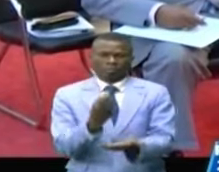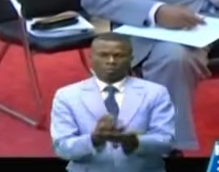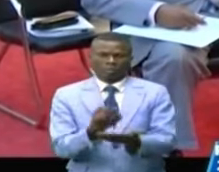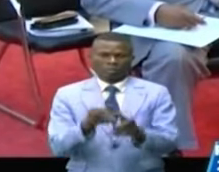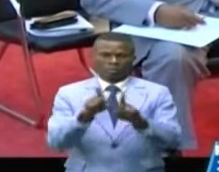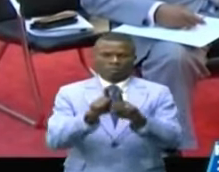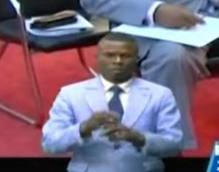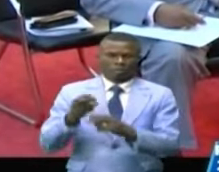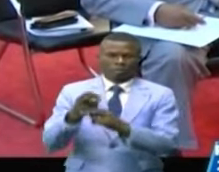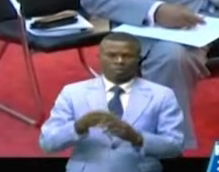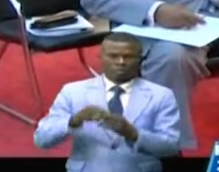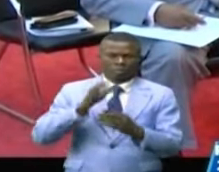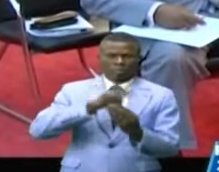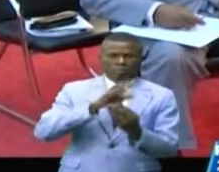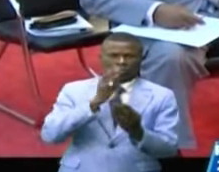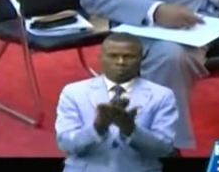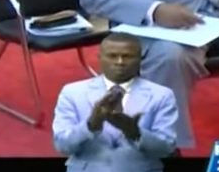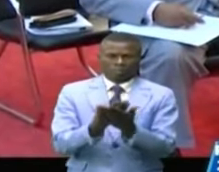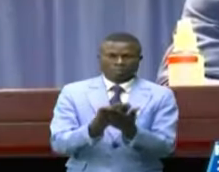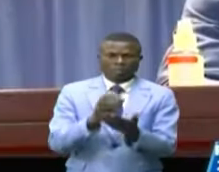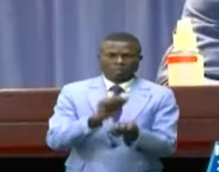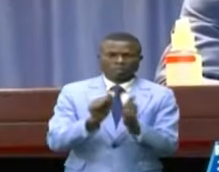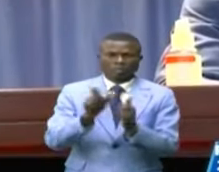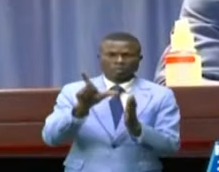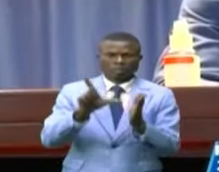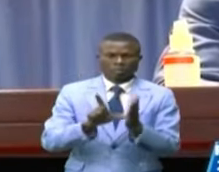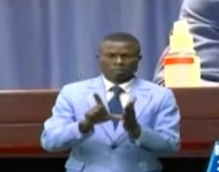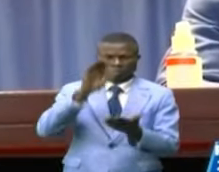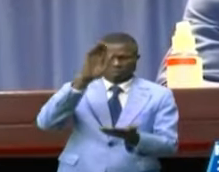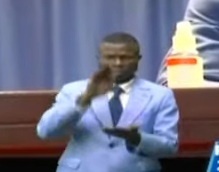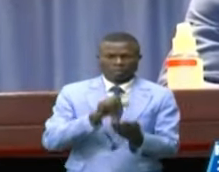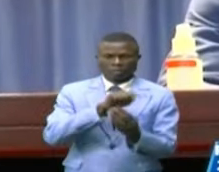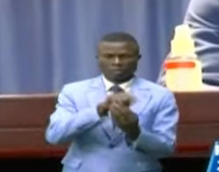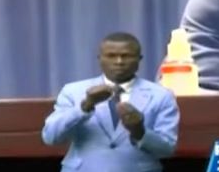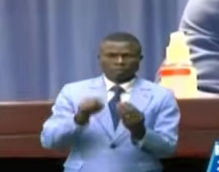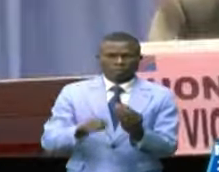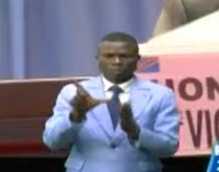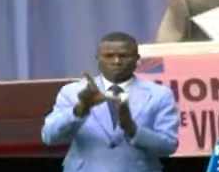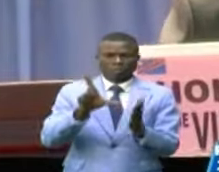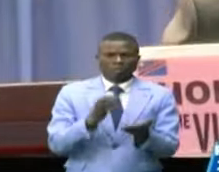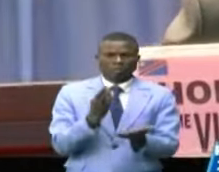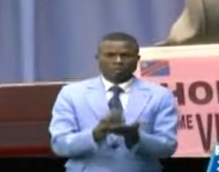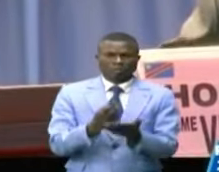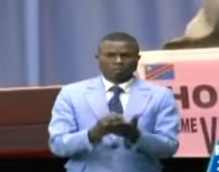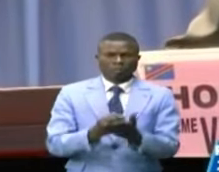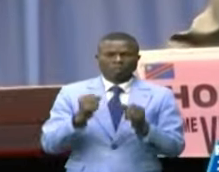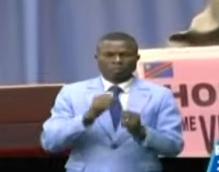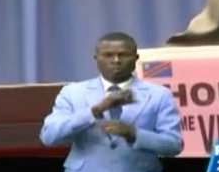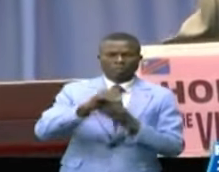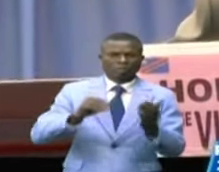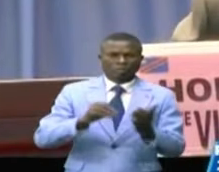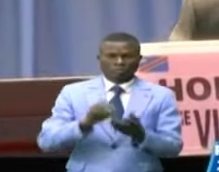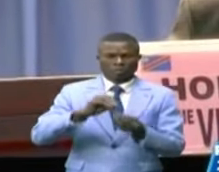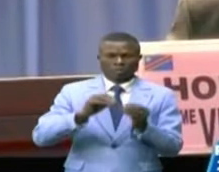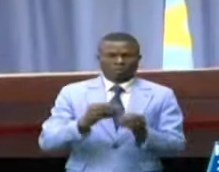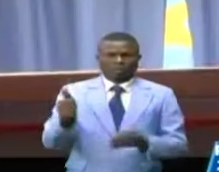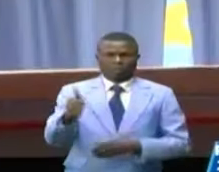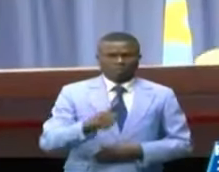de contrôle budgétaire sur le projet de loi portant reddition des comptes de la loi des finances du pouvoir central numéro